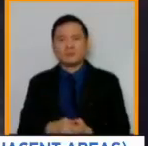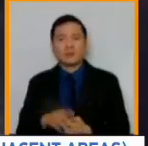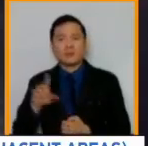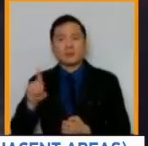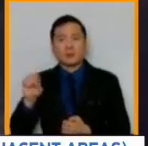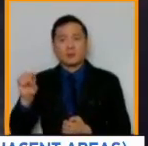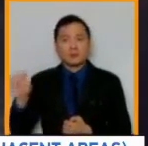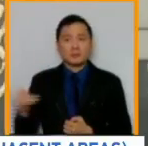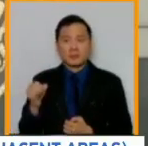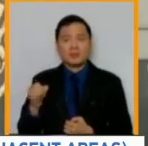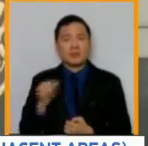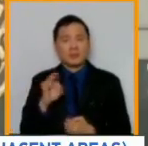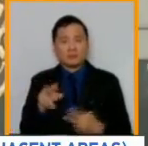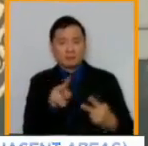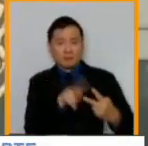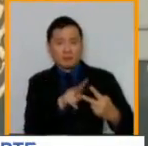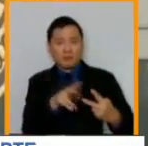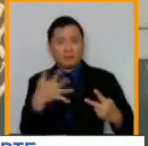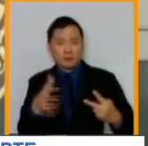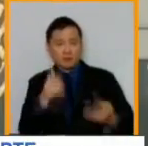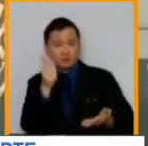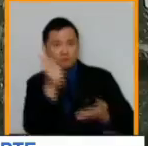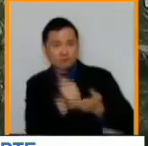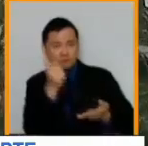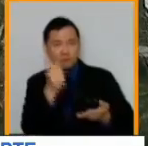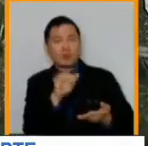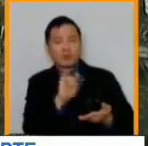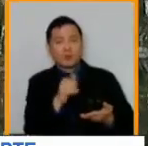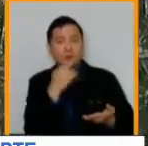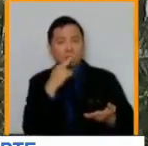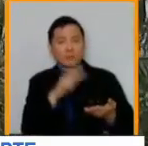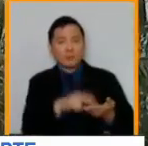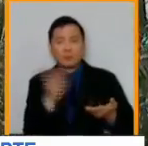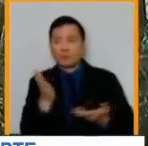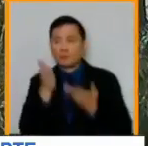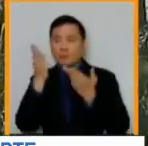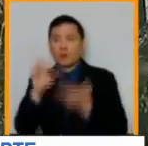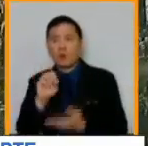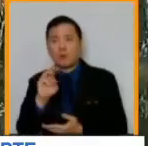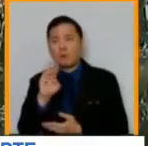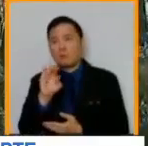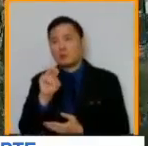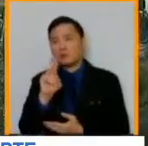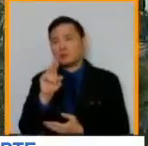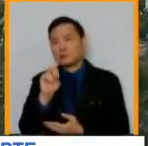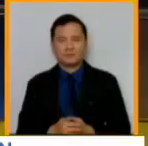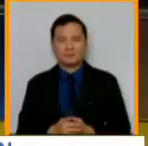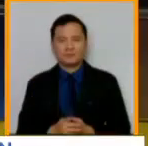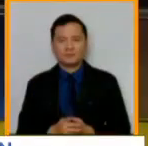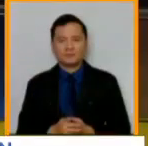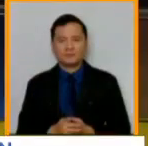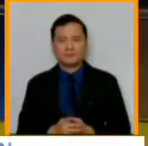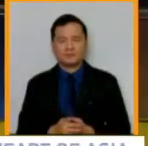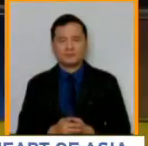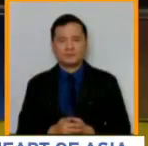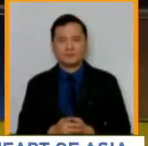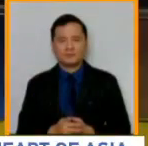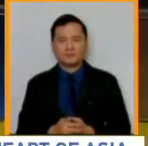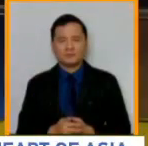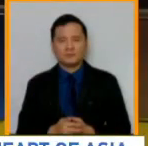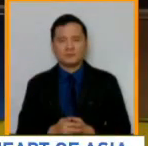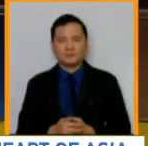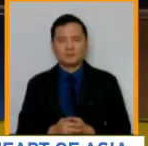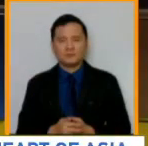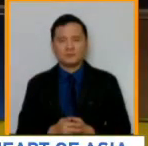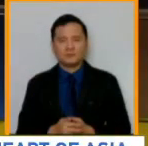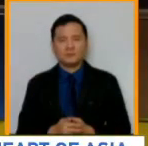komite ng Kongreso ang kanilang report sa DOJ at Ombudsman, magsasagawa sila agad ng preliminary evaluation. Ngayon na po ang araw